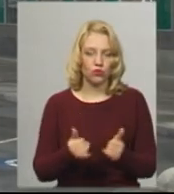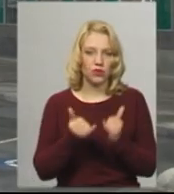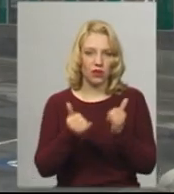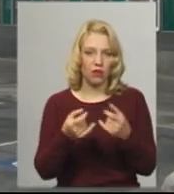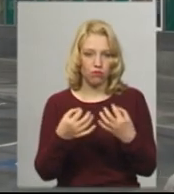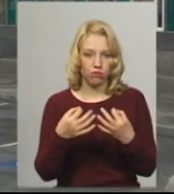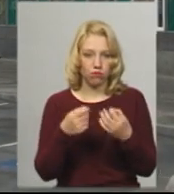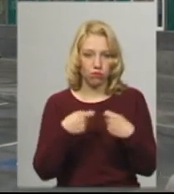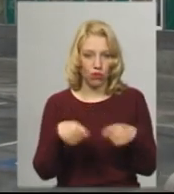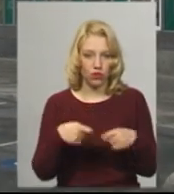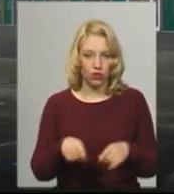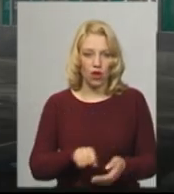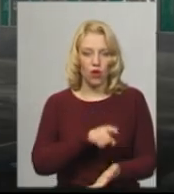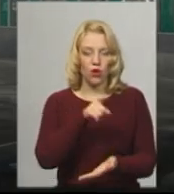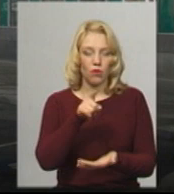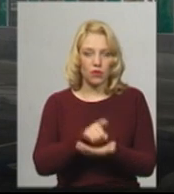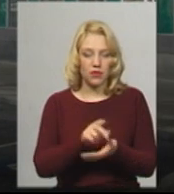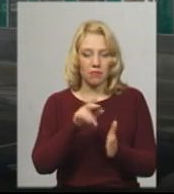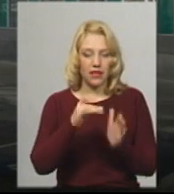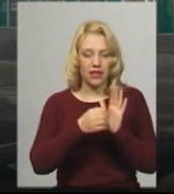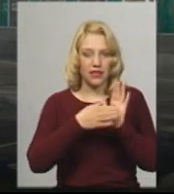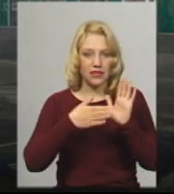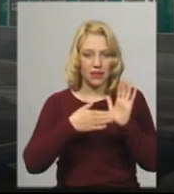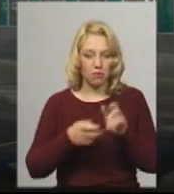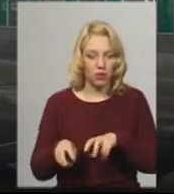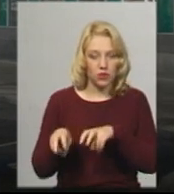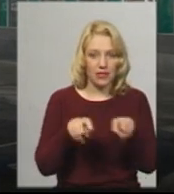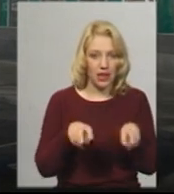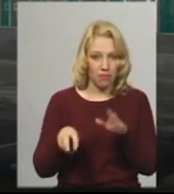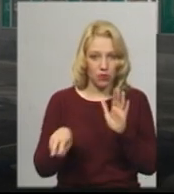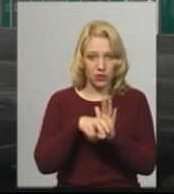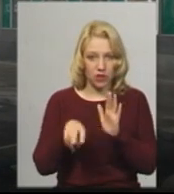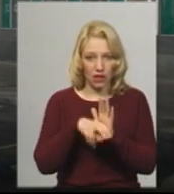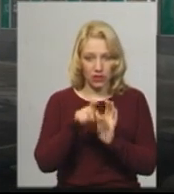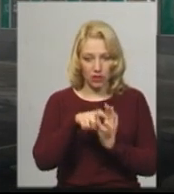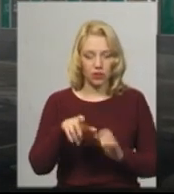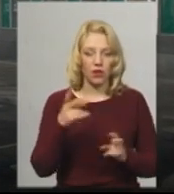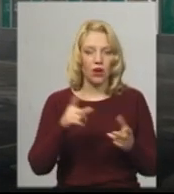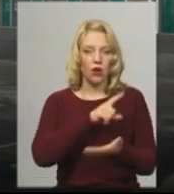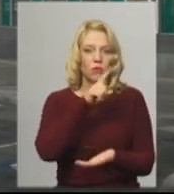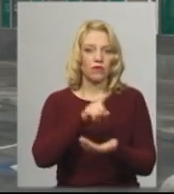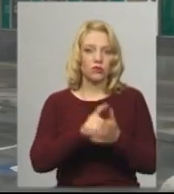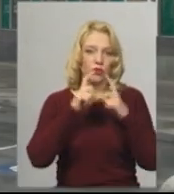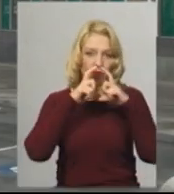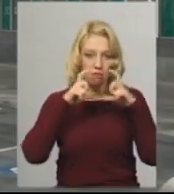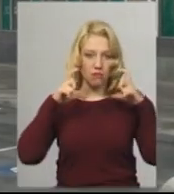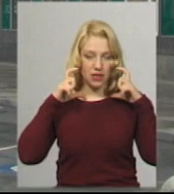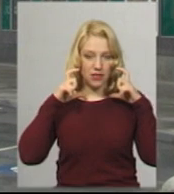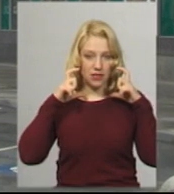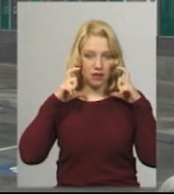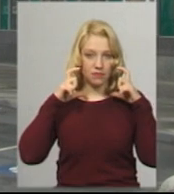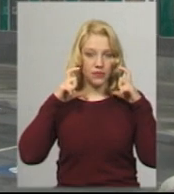«Обов'язково при посадці пасажирів, вони повинні бути в масках. Це буде перевірятися контроль при вході у пасажирські вагони.